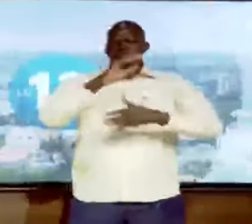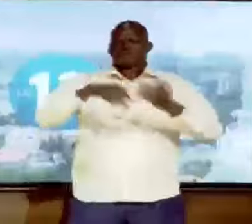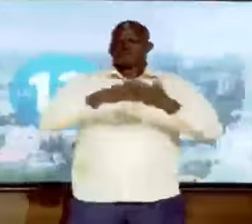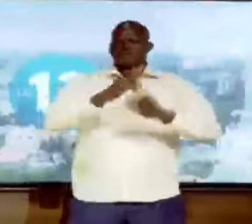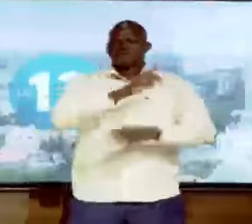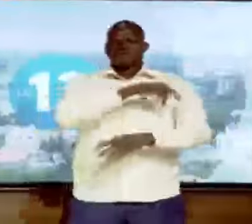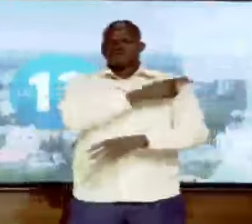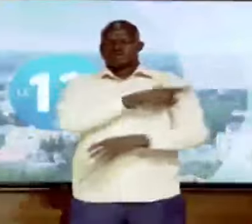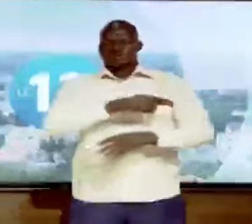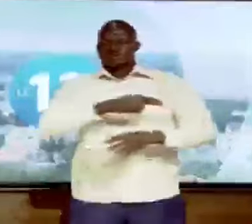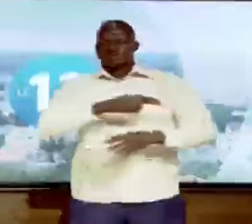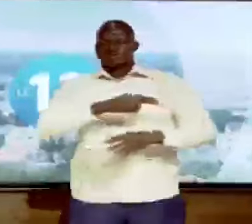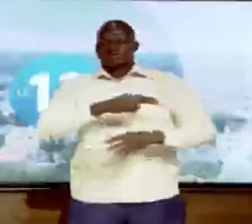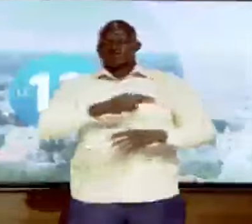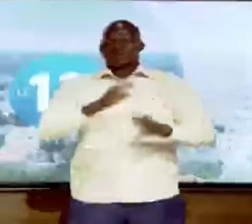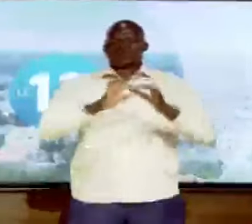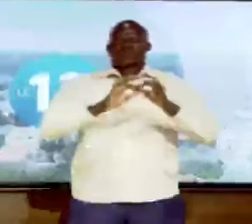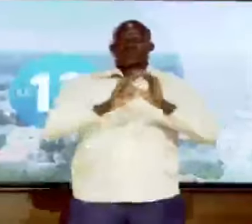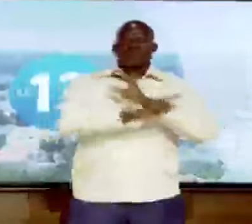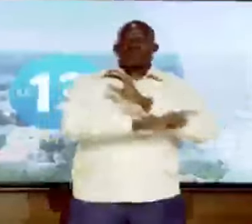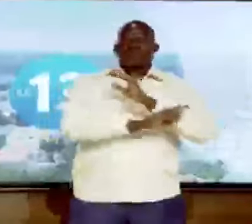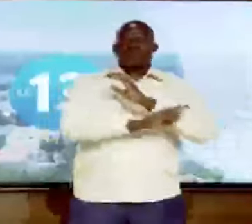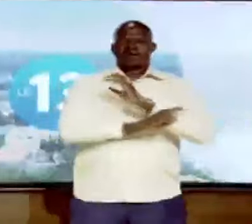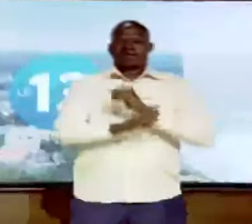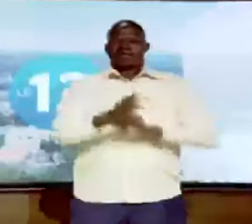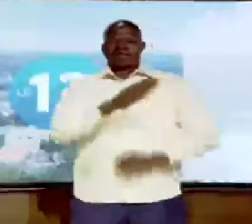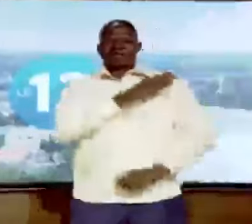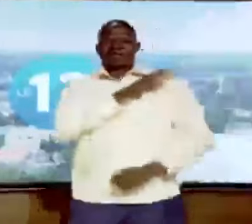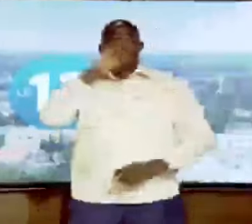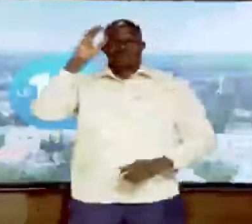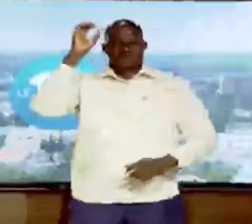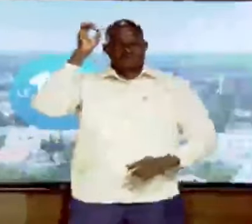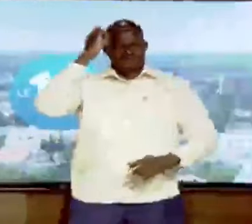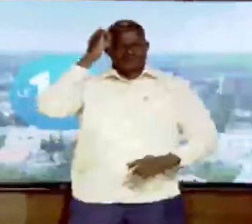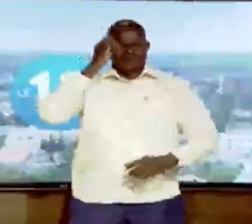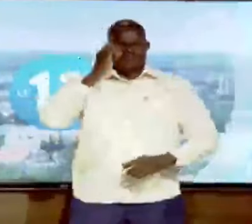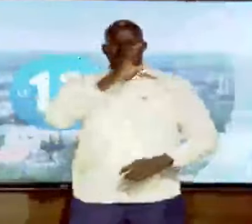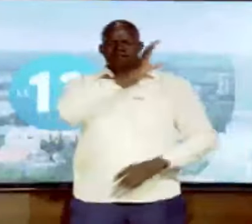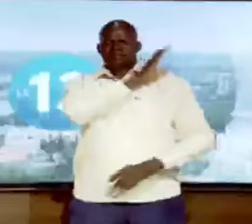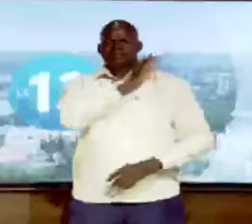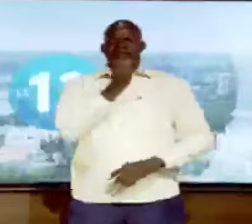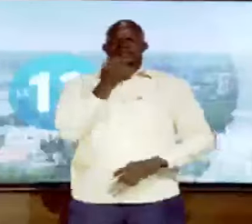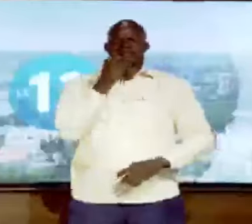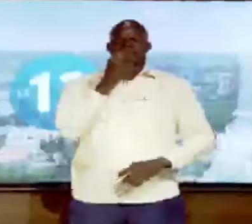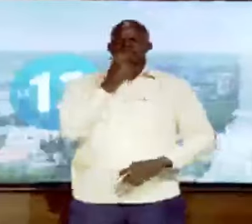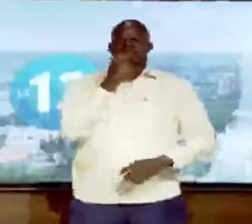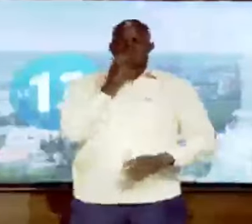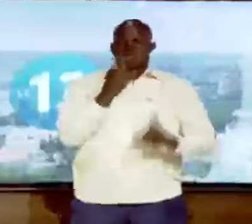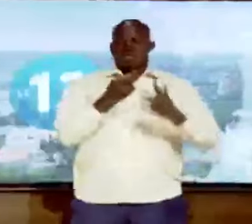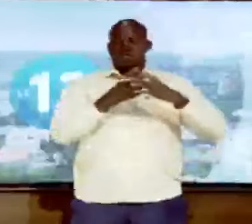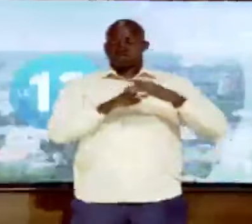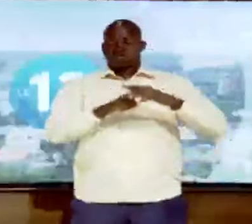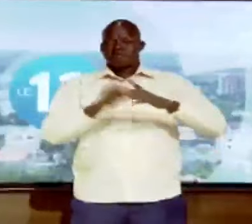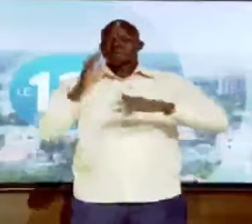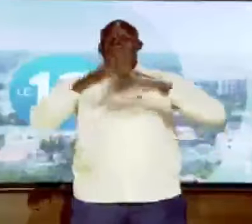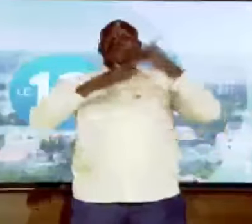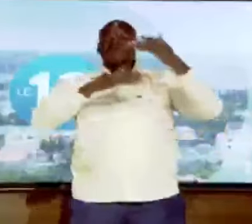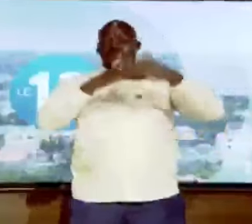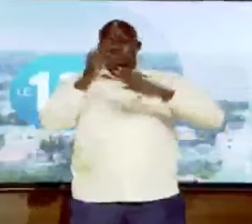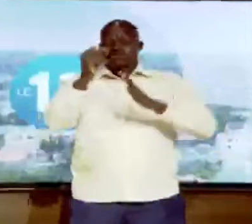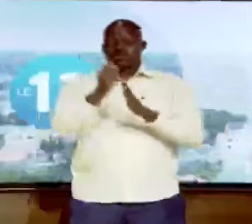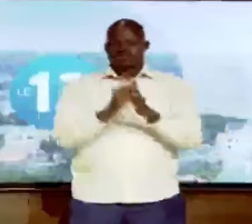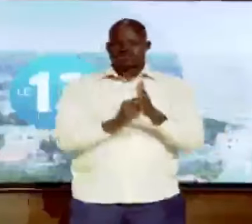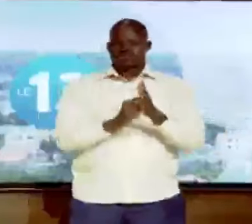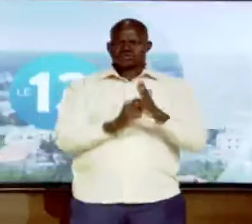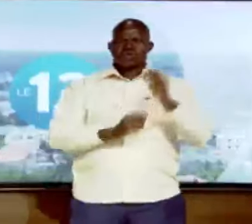universitaire de gawa et c'est le chef de l'État le capitaine Ibrahim traouré qui matérialisea cette volonté et ce sont